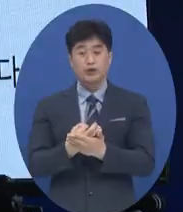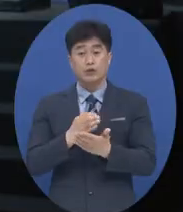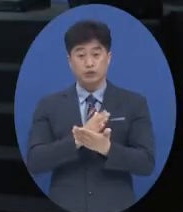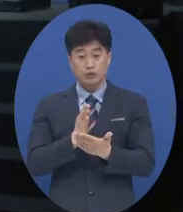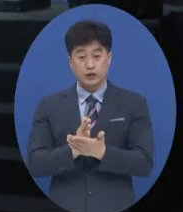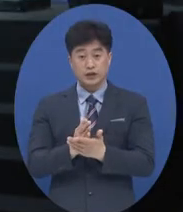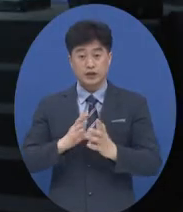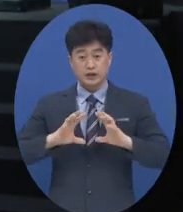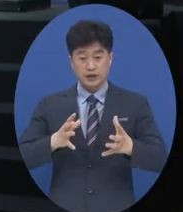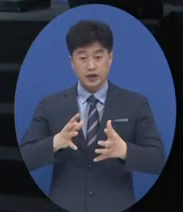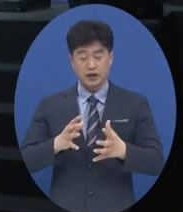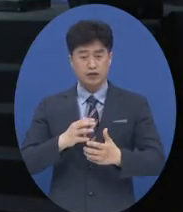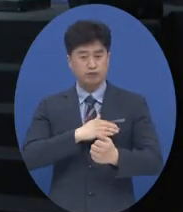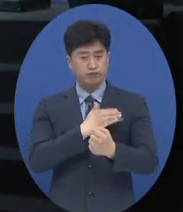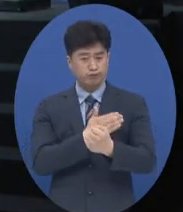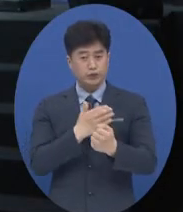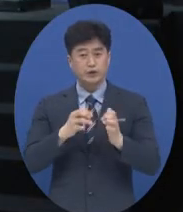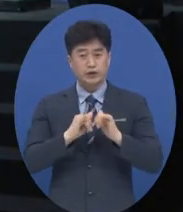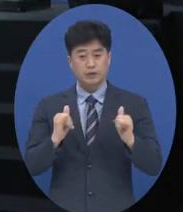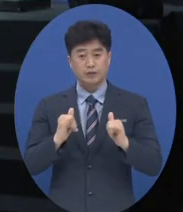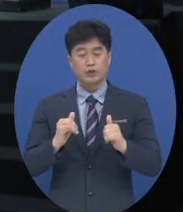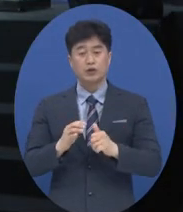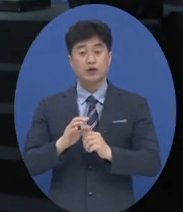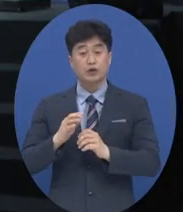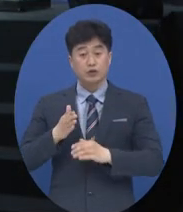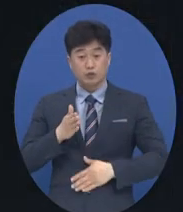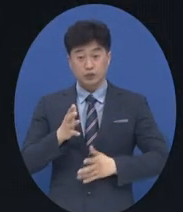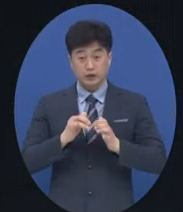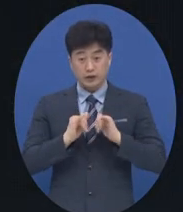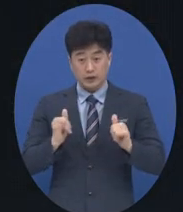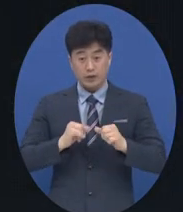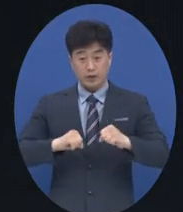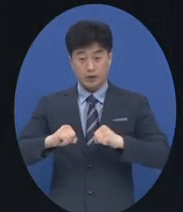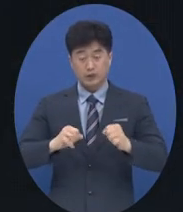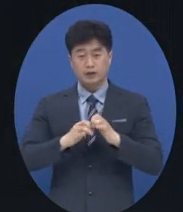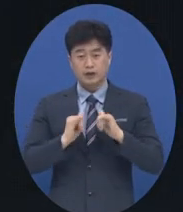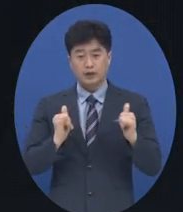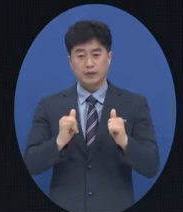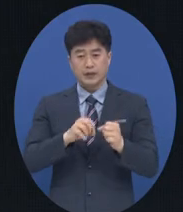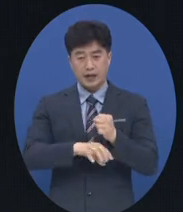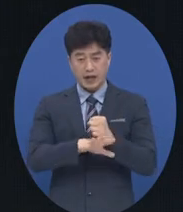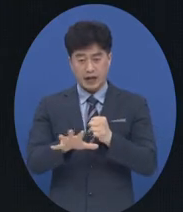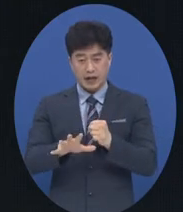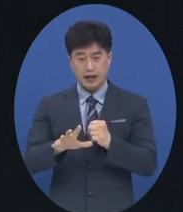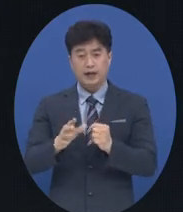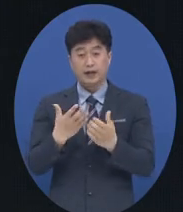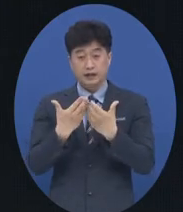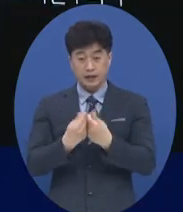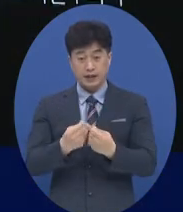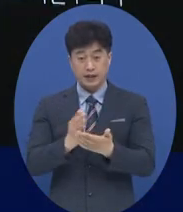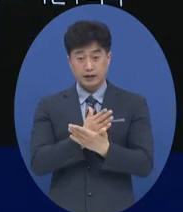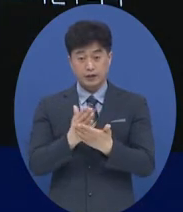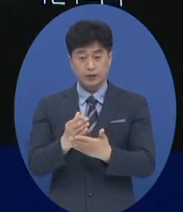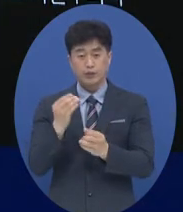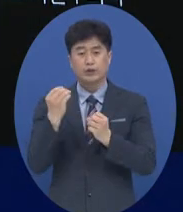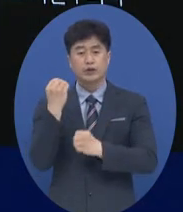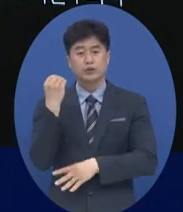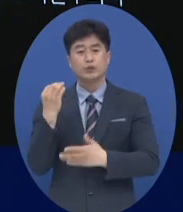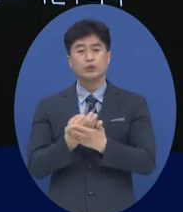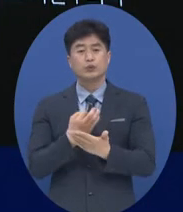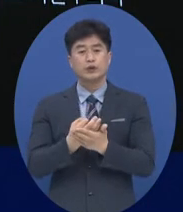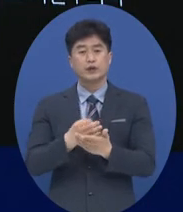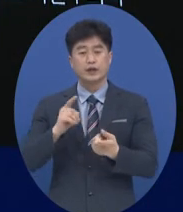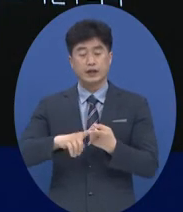권위자, 국내외 경제 연구기관, 전문가, 활동가 등이 다양한 사례 공유와 기본소득에